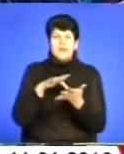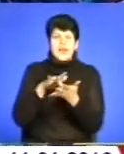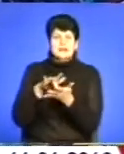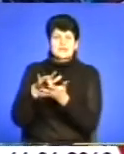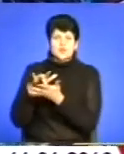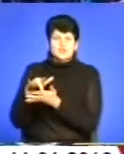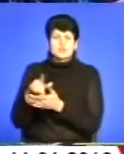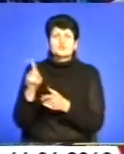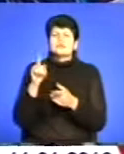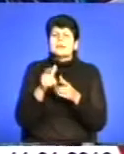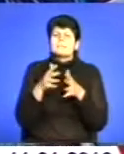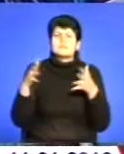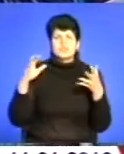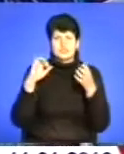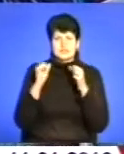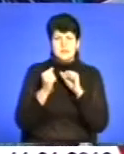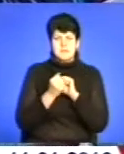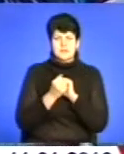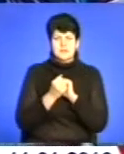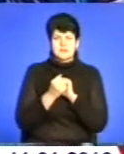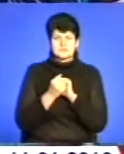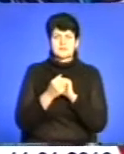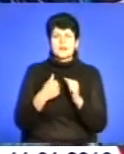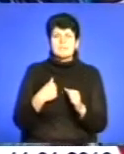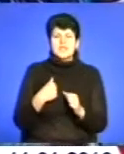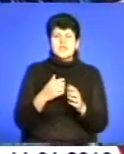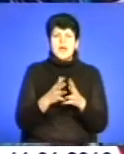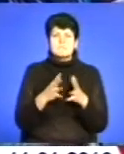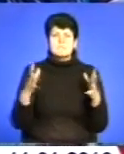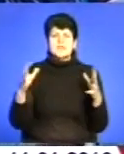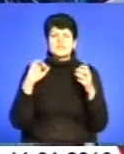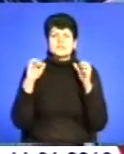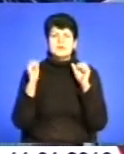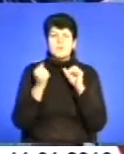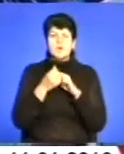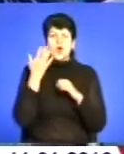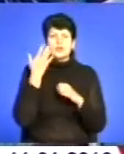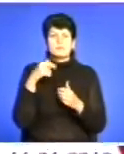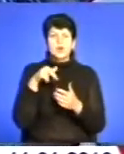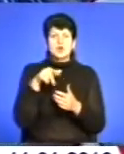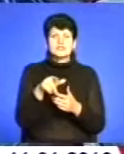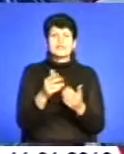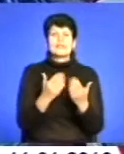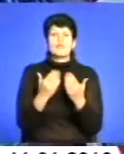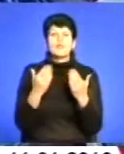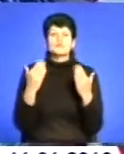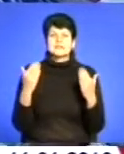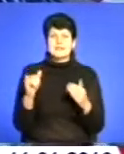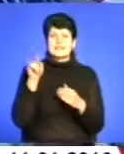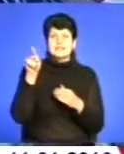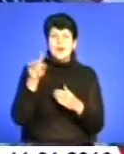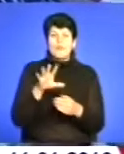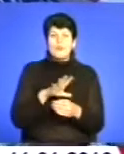Що найбільше запам'яталося на екскурсії? Мені найбільше запам'яталося, коли ми ходили у музей. Там були